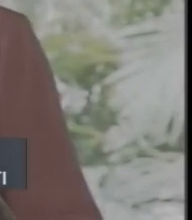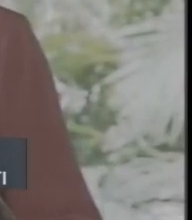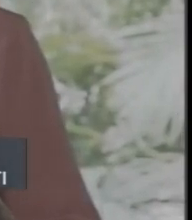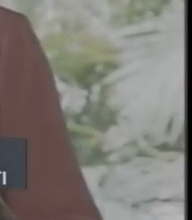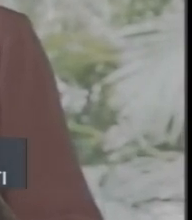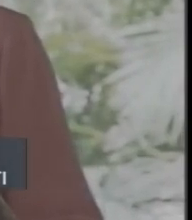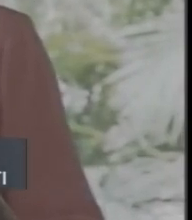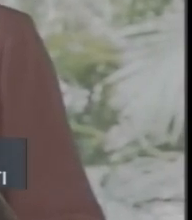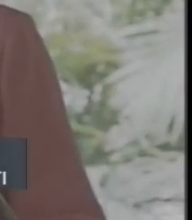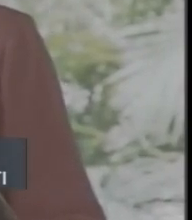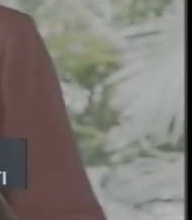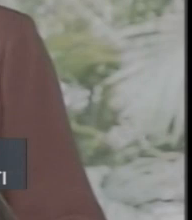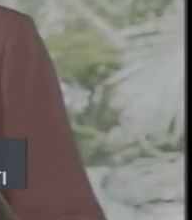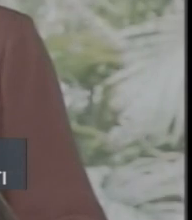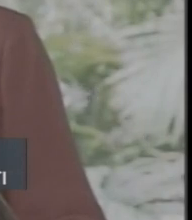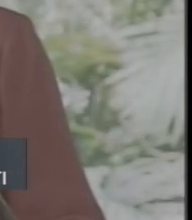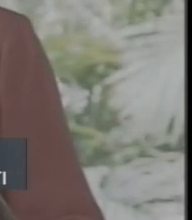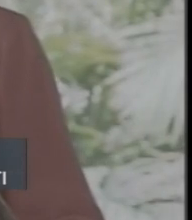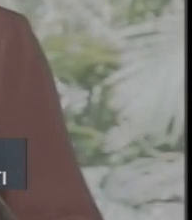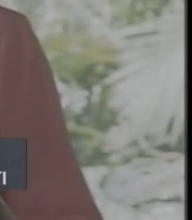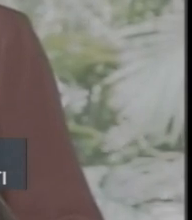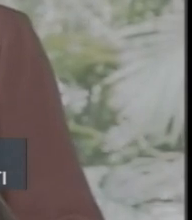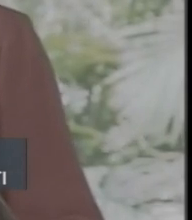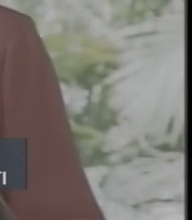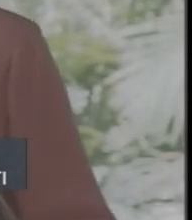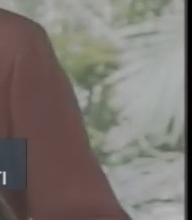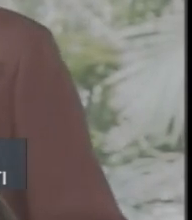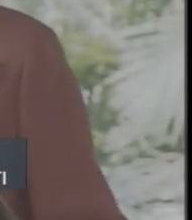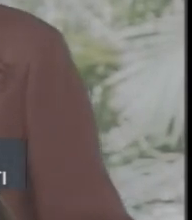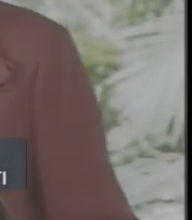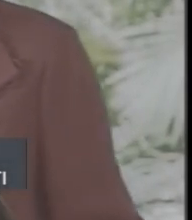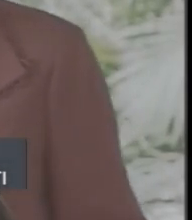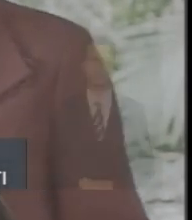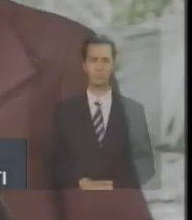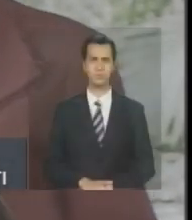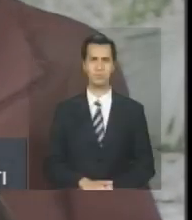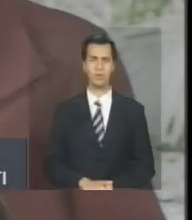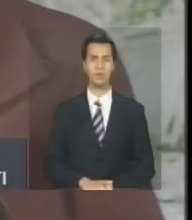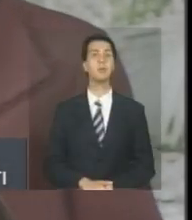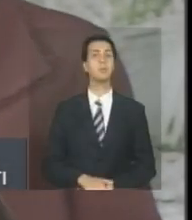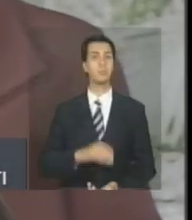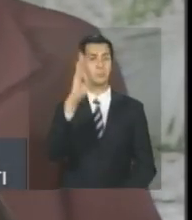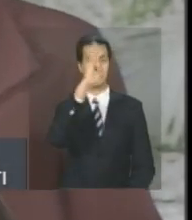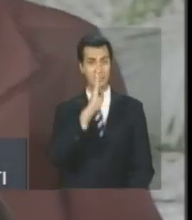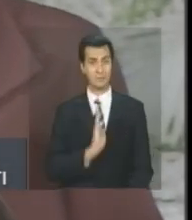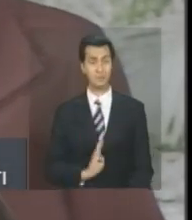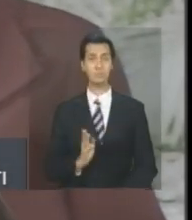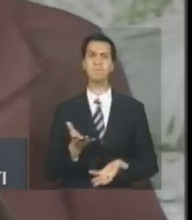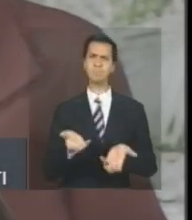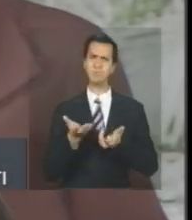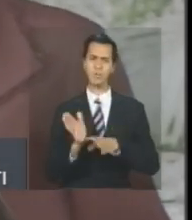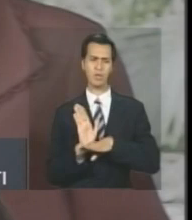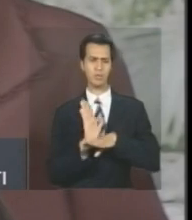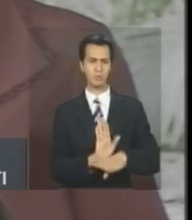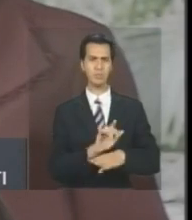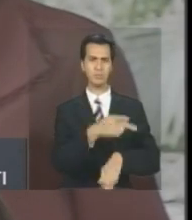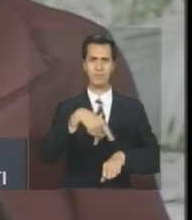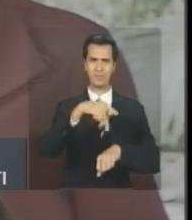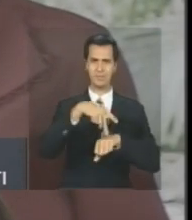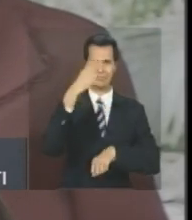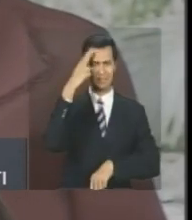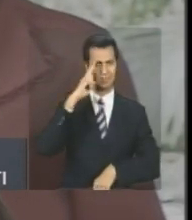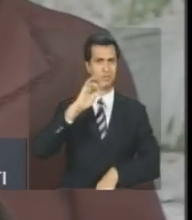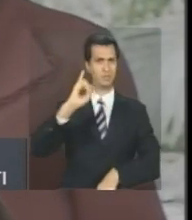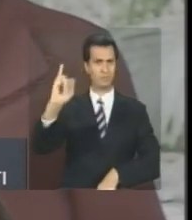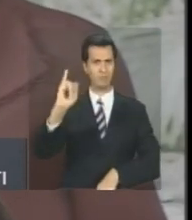une croissance de 6% en 2011. O Brasil quer contribuir com desenvolvimento a